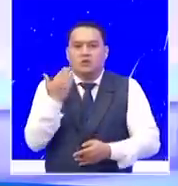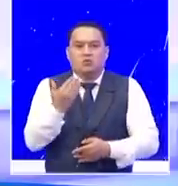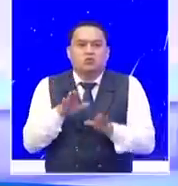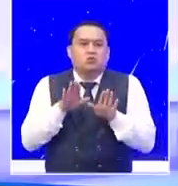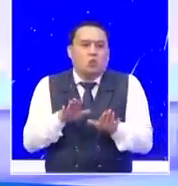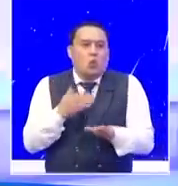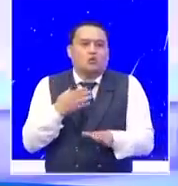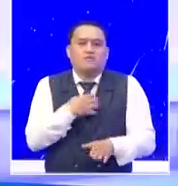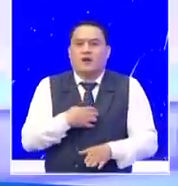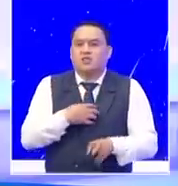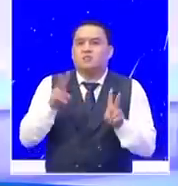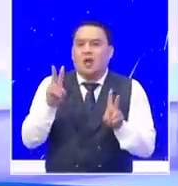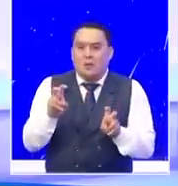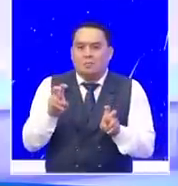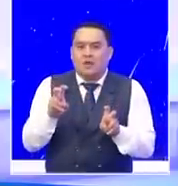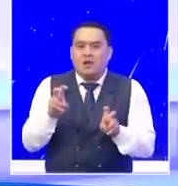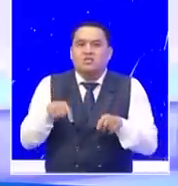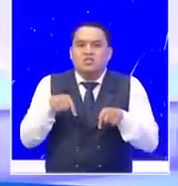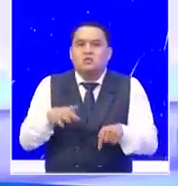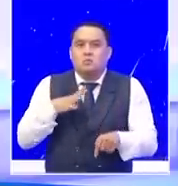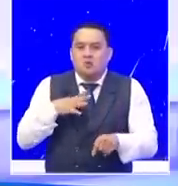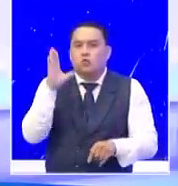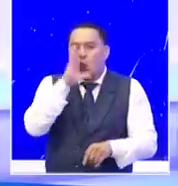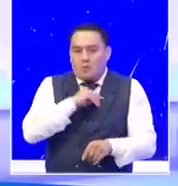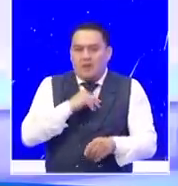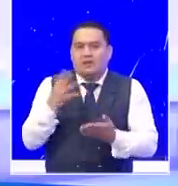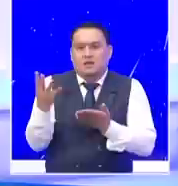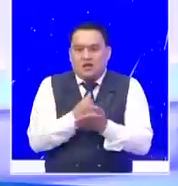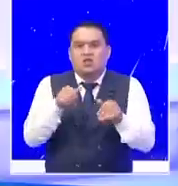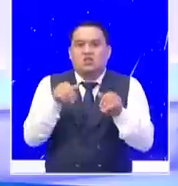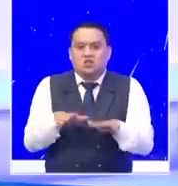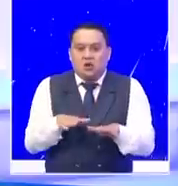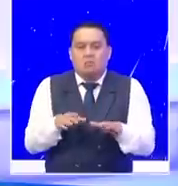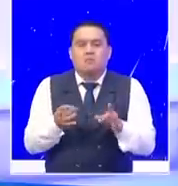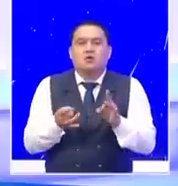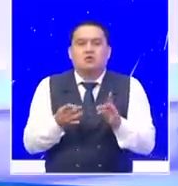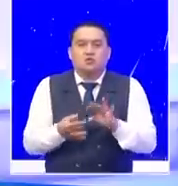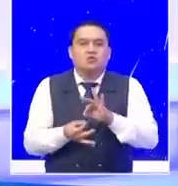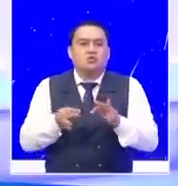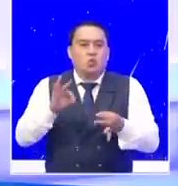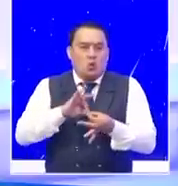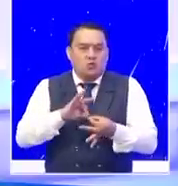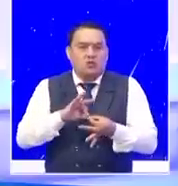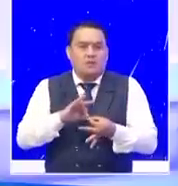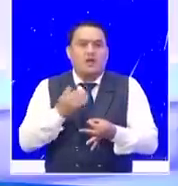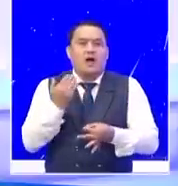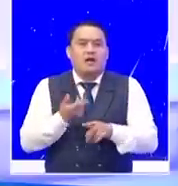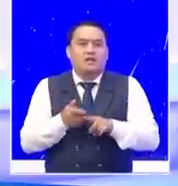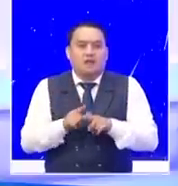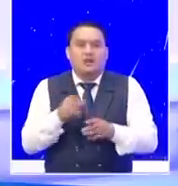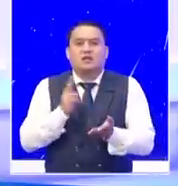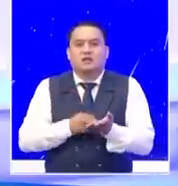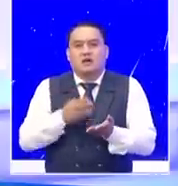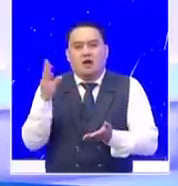только благодаря актуальным темам. Здесь было и умение ведущего находить решения в непростых ситуациях для своих героев. И мало